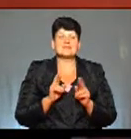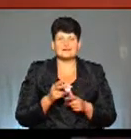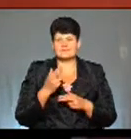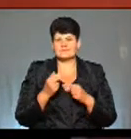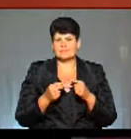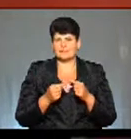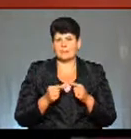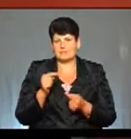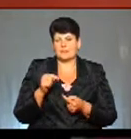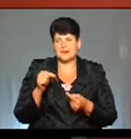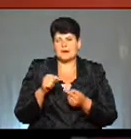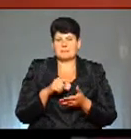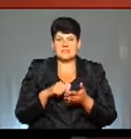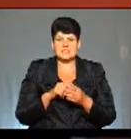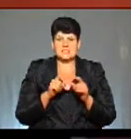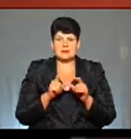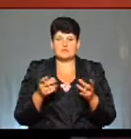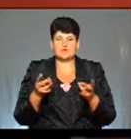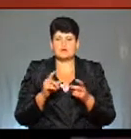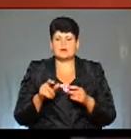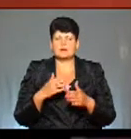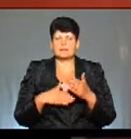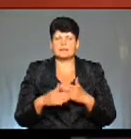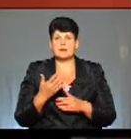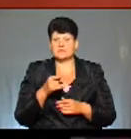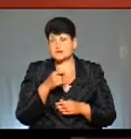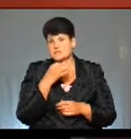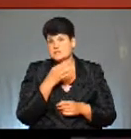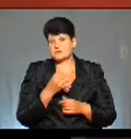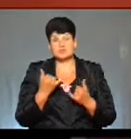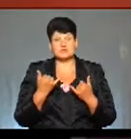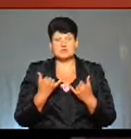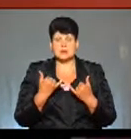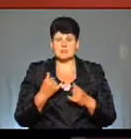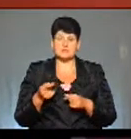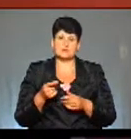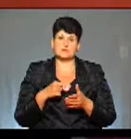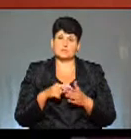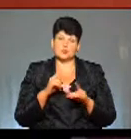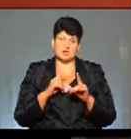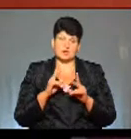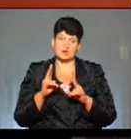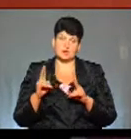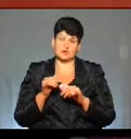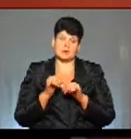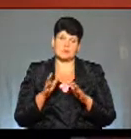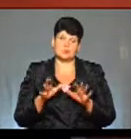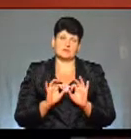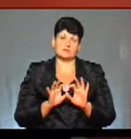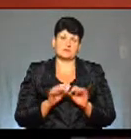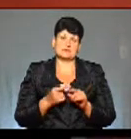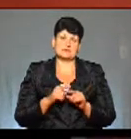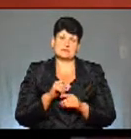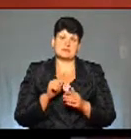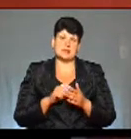міські заклади до потреб людей з інвалідністю. Проте вона сказала, що наразі з Тернопільської міської ради ніхто не може прокоментувати це